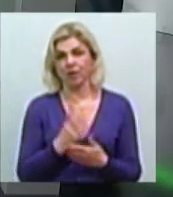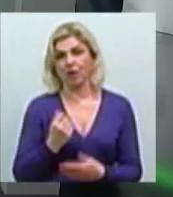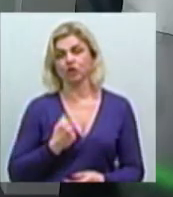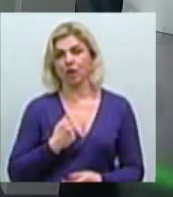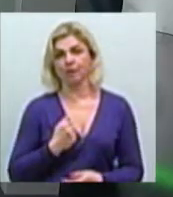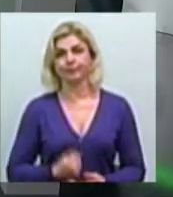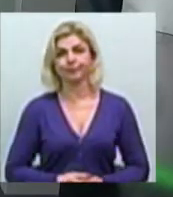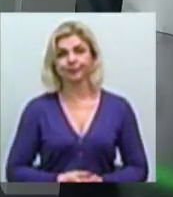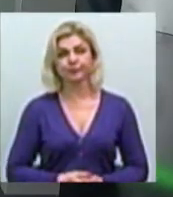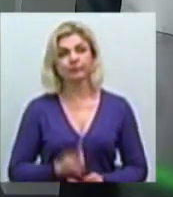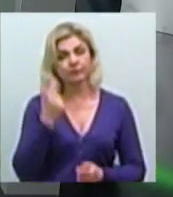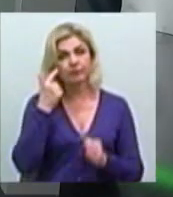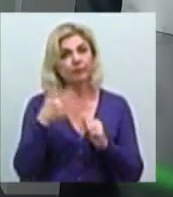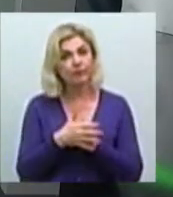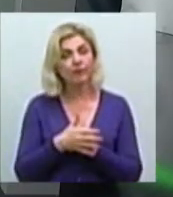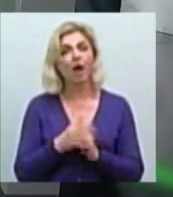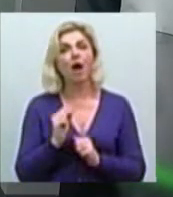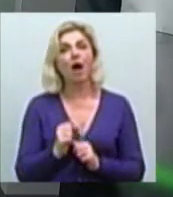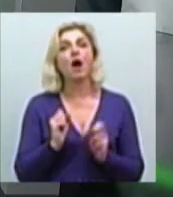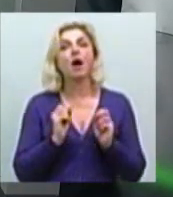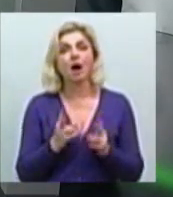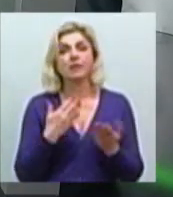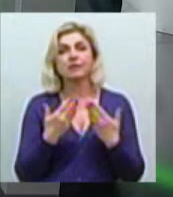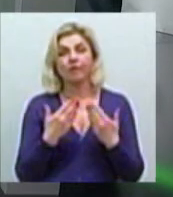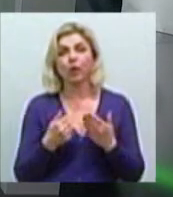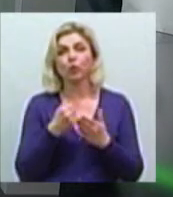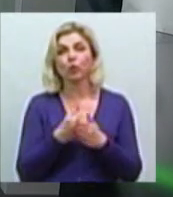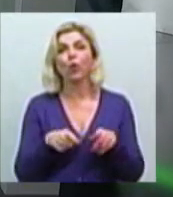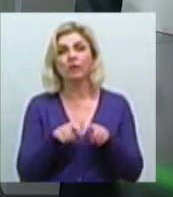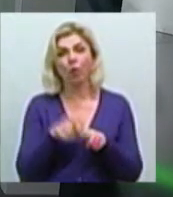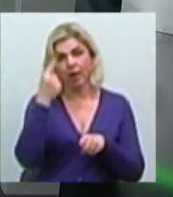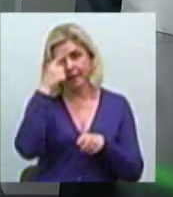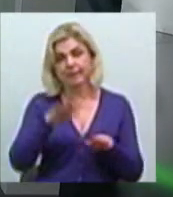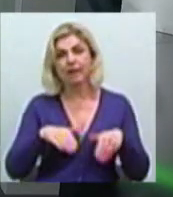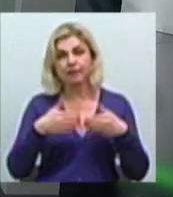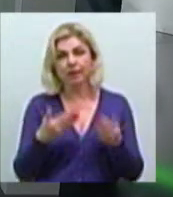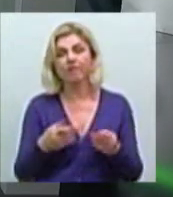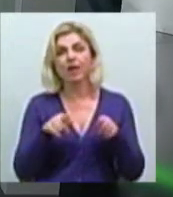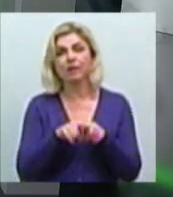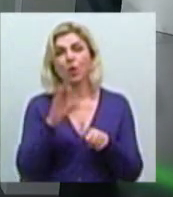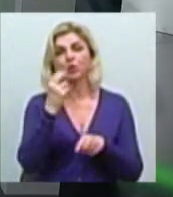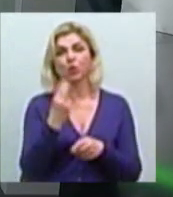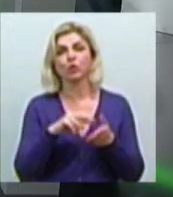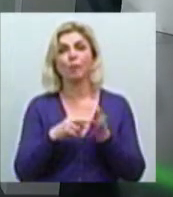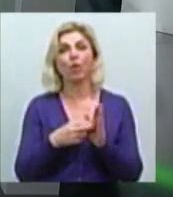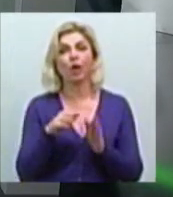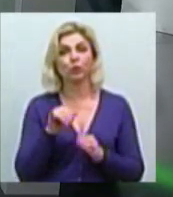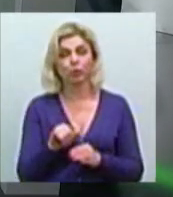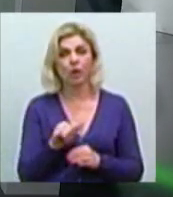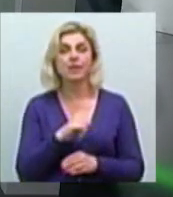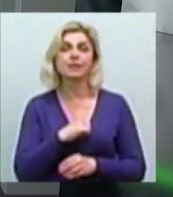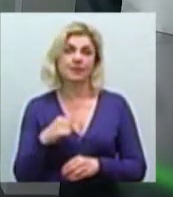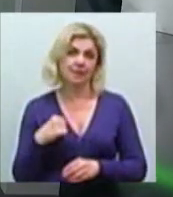Угу. Я зрозуміла. А, до речі, взагалі, а як ставляться до такої ініціативи, до такого соціального проєкту